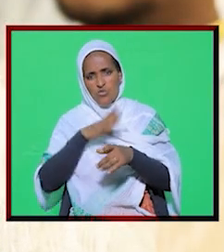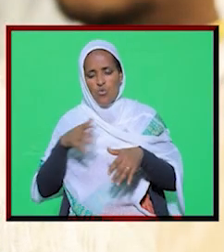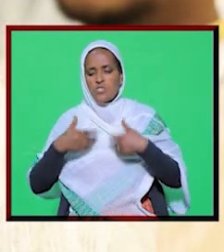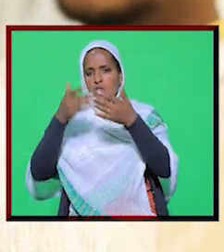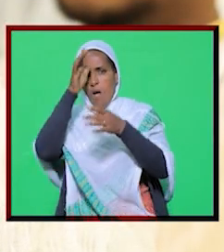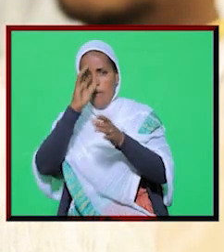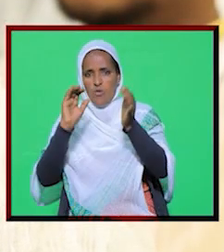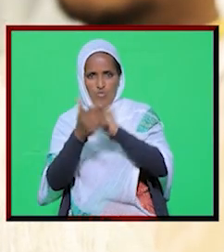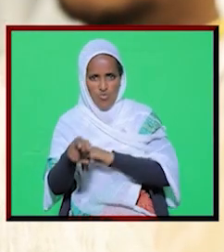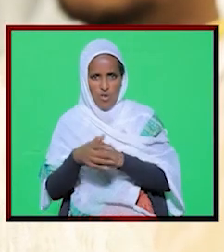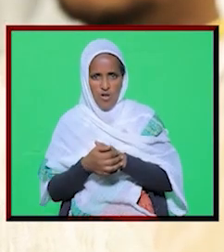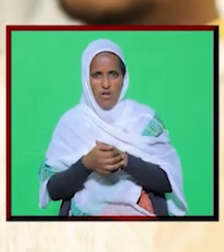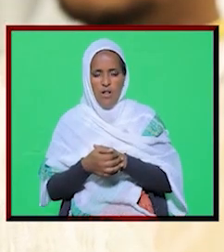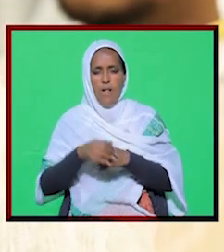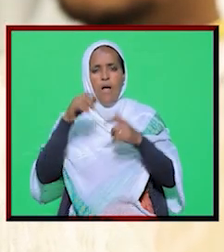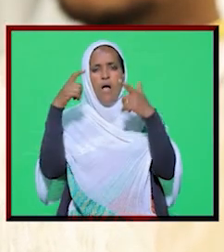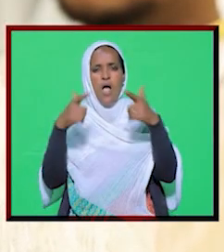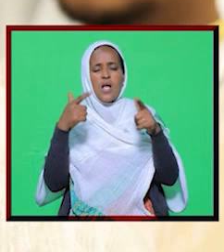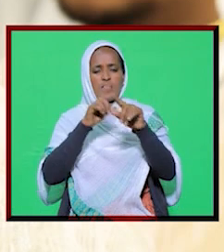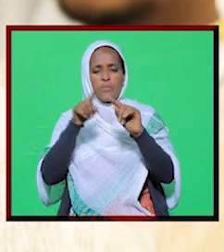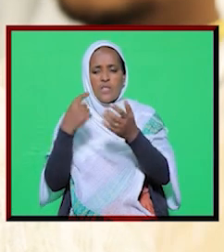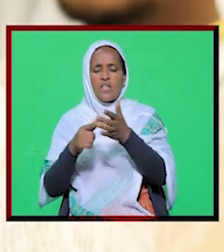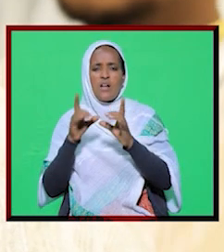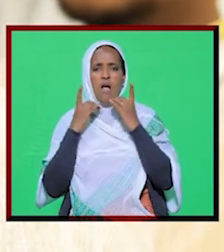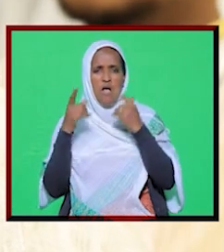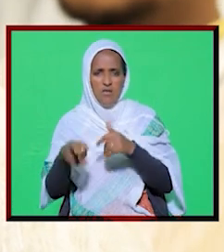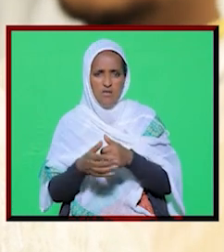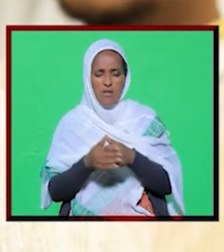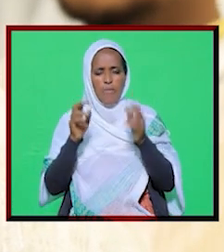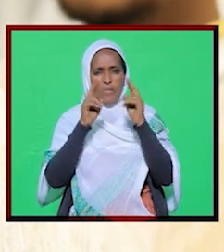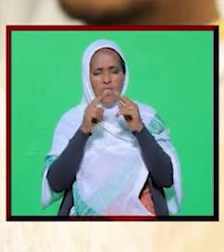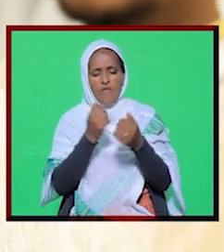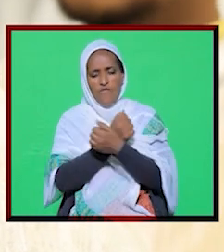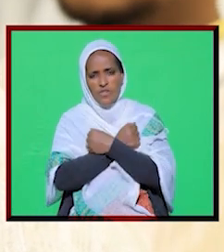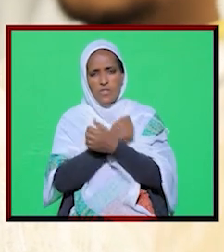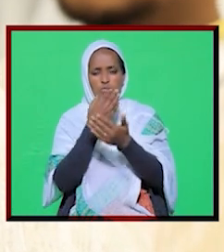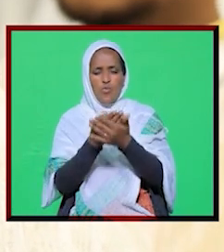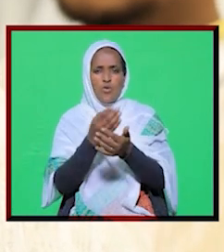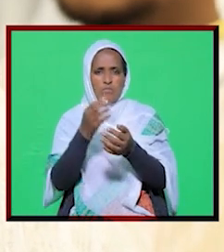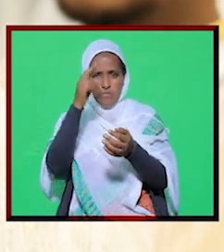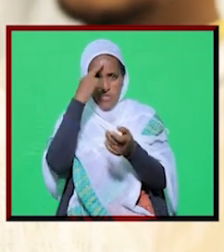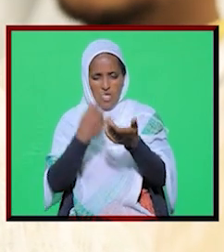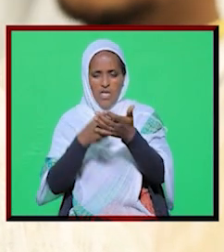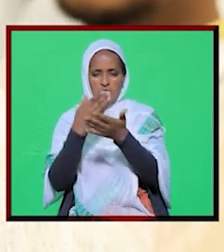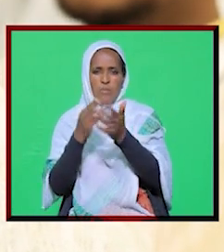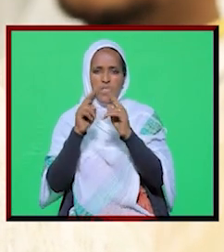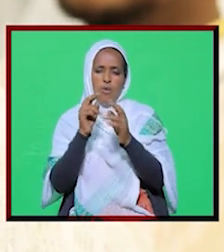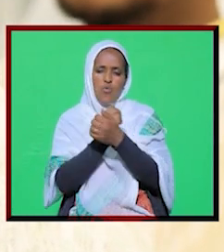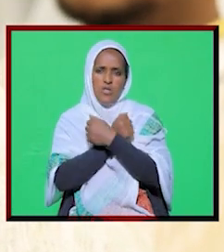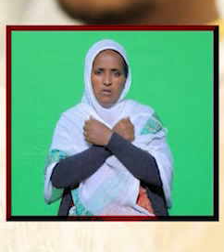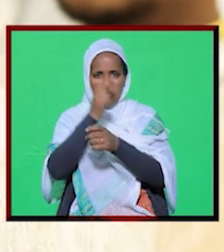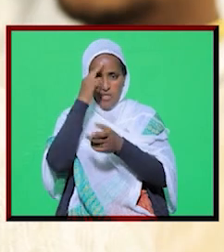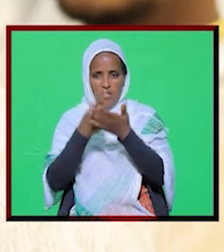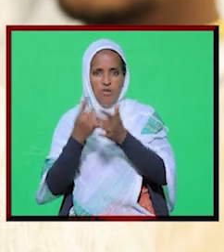አባት ይሆኑታል። በአጋጣሚ ግን እኚህ ካህን በጣም ፍቅረ ነዋይ ያለባቸው፣ የገንዘብ ፍቅር በጣም